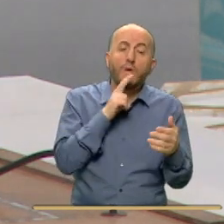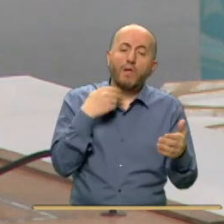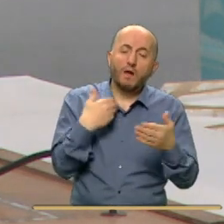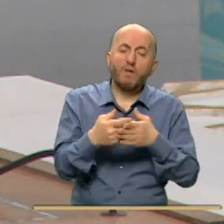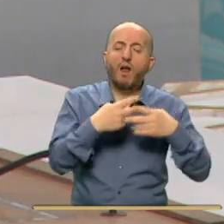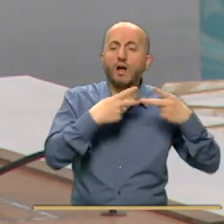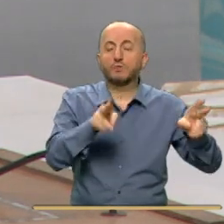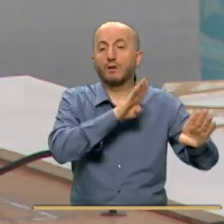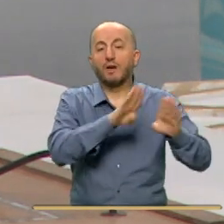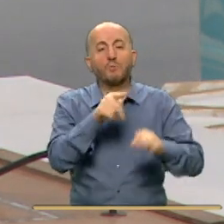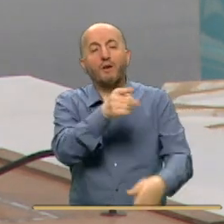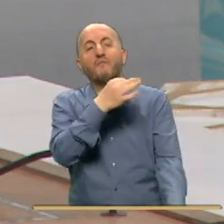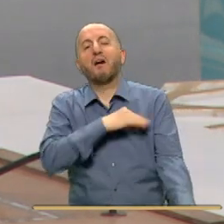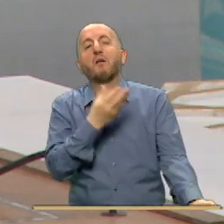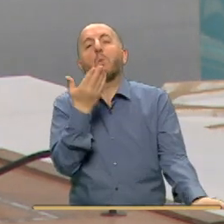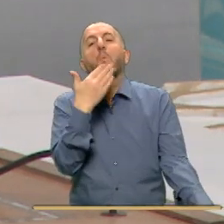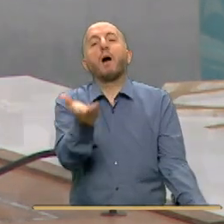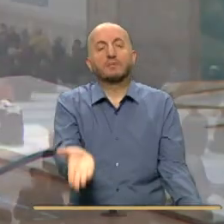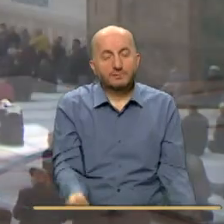açık olan kapının ona ne faydası var?